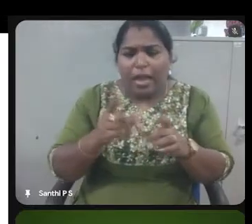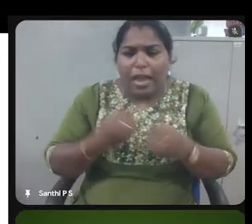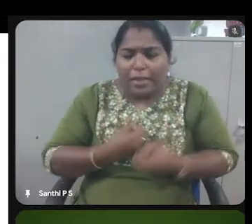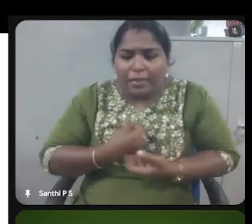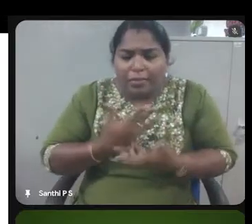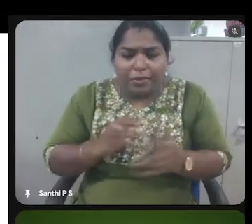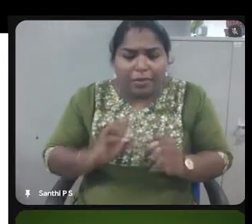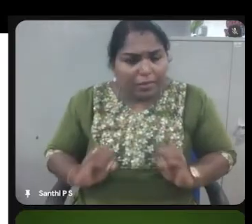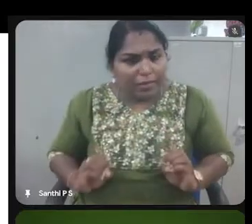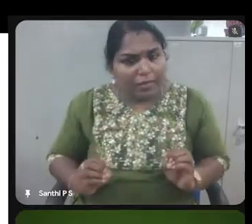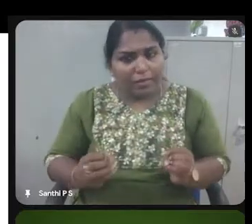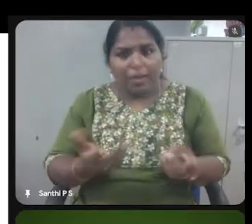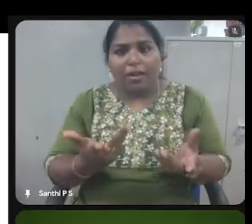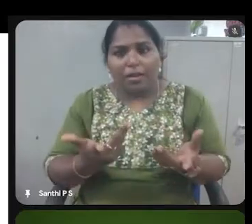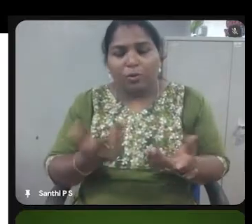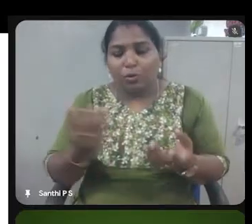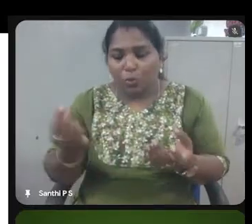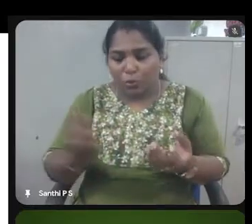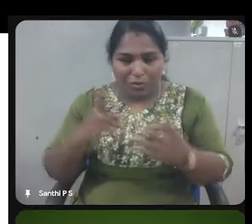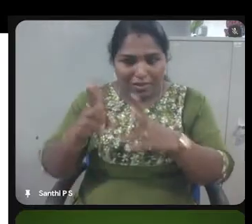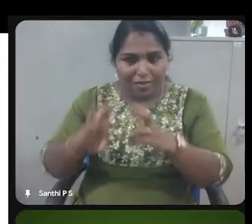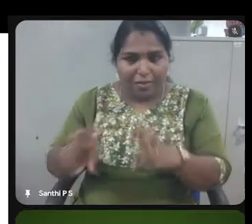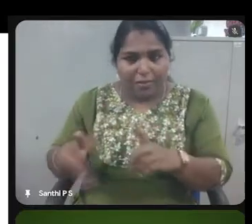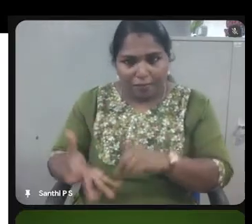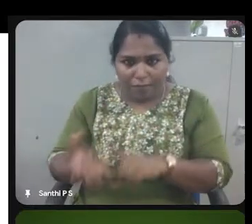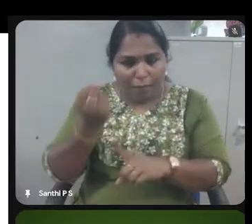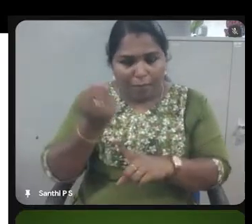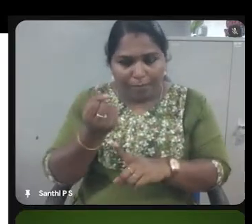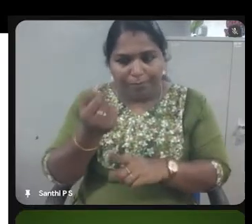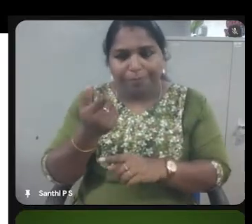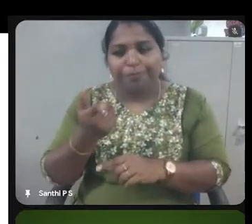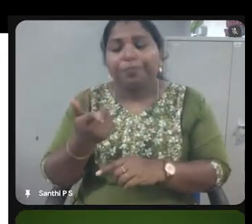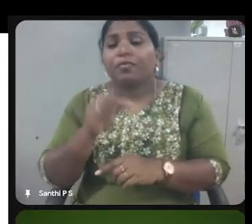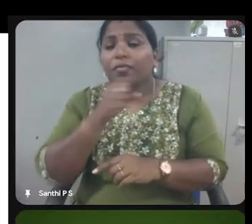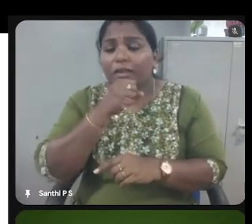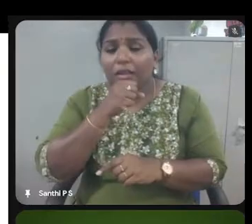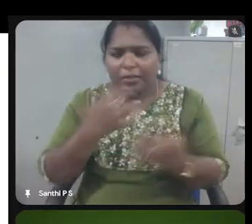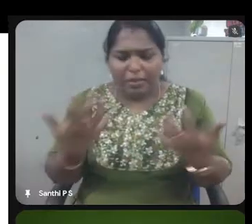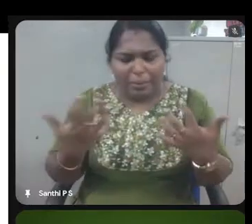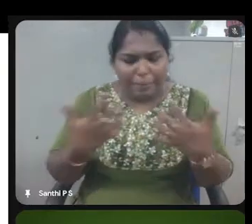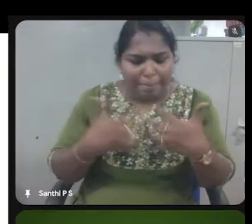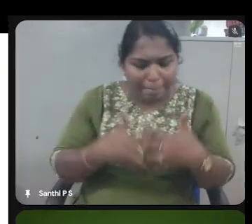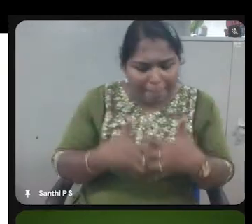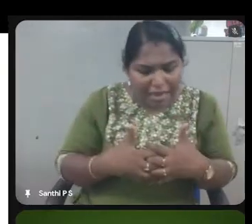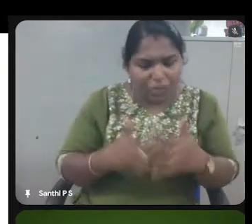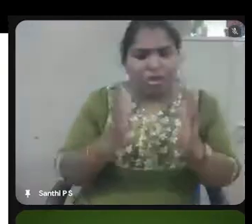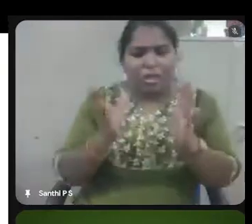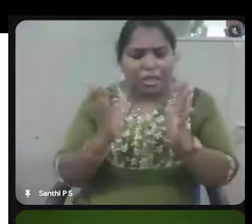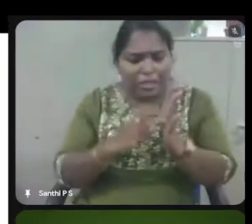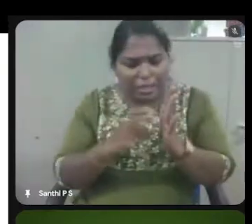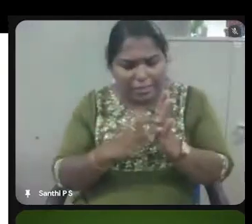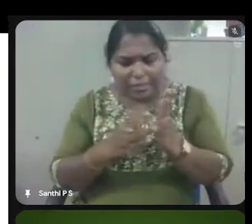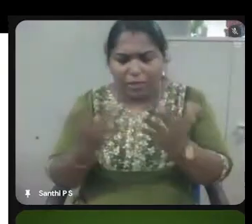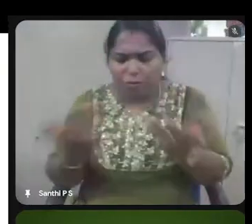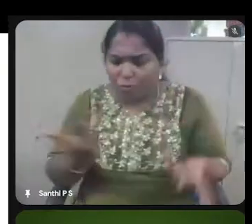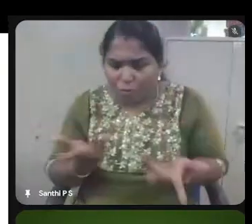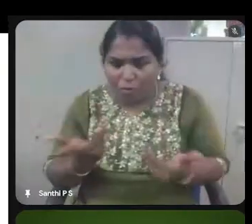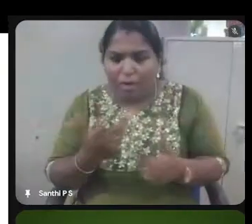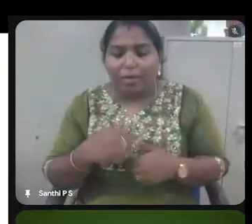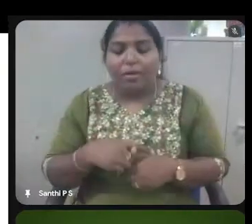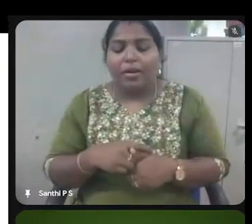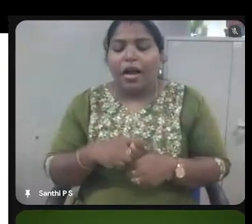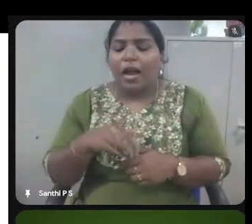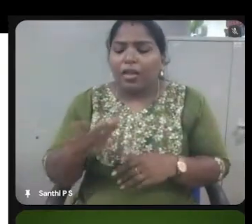എന്നൊക്കെ പുതിയ സ്റ്റഡീസ് ഒക്കെ പറയുന്നുണ്ടല്ലോ. അപ്പോൾ ഏജ് അപ്രോപ്രിയേറ്റ് ആയിട്ടുള്ള കോണ്ടന്റുകൾ ഏതാണ്? അപ്പൊ